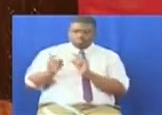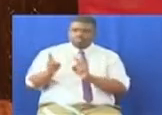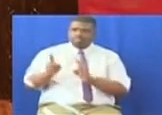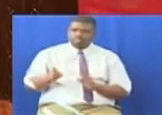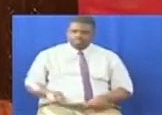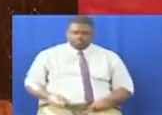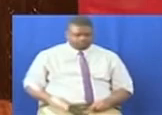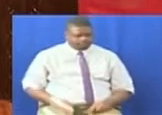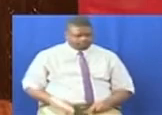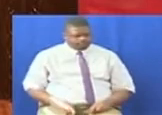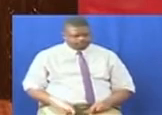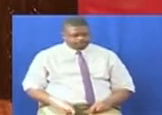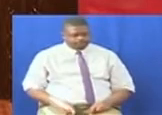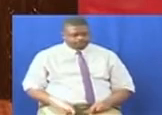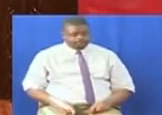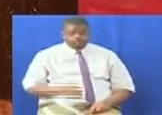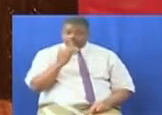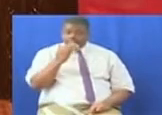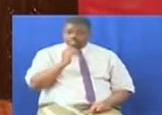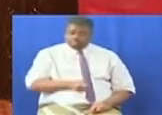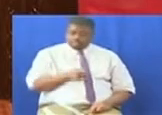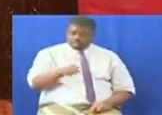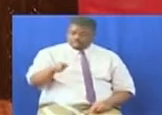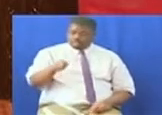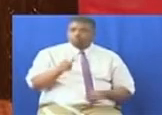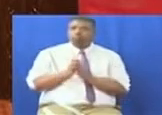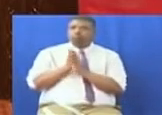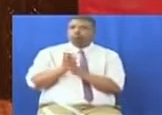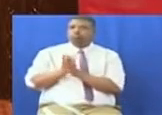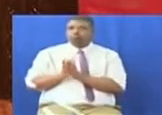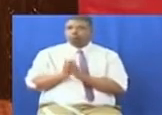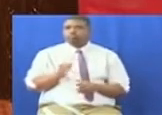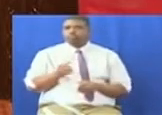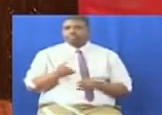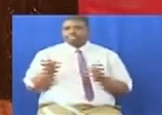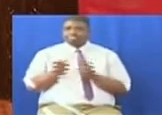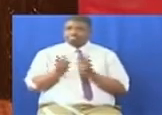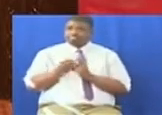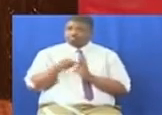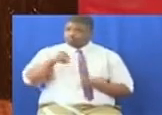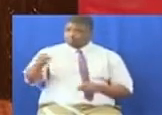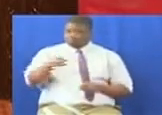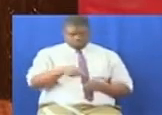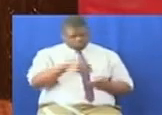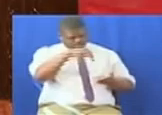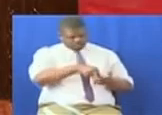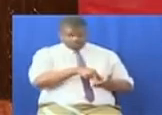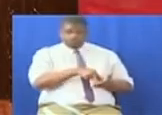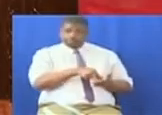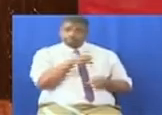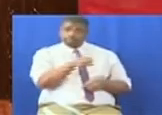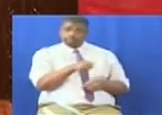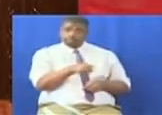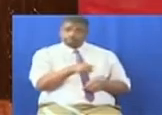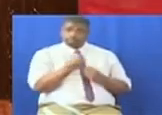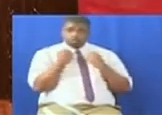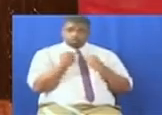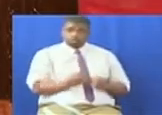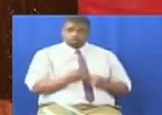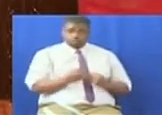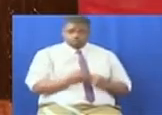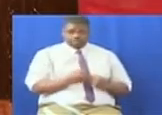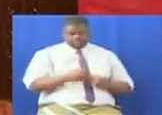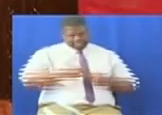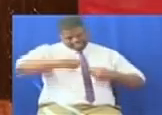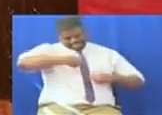kushukuru. Unajua haya mambo kwa kweli, bila kuwa na wewe msimamo hapo, bila kuwa na msimamo dhabiti, vifo